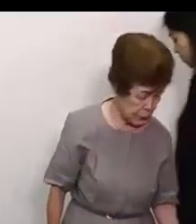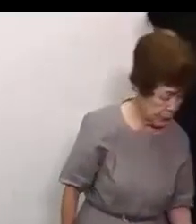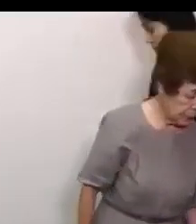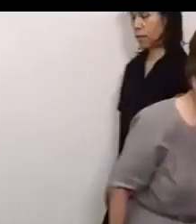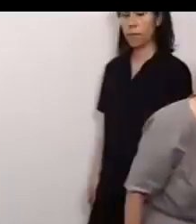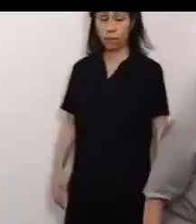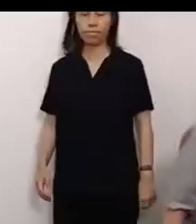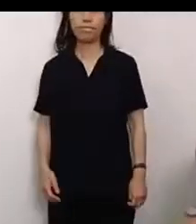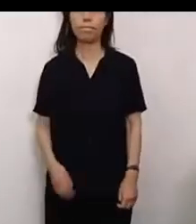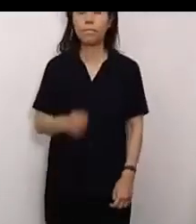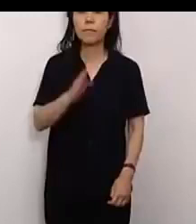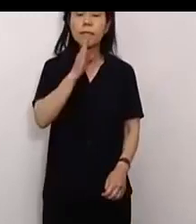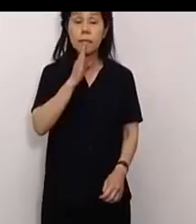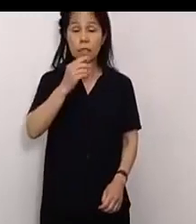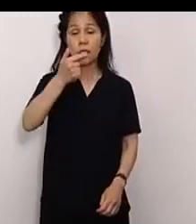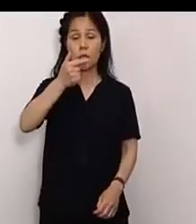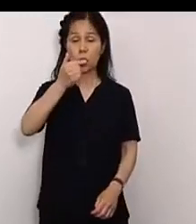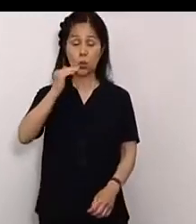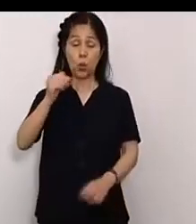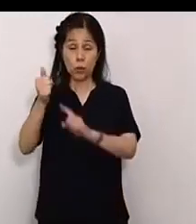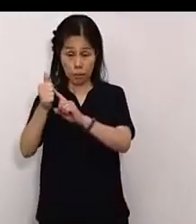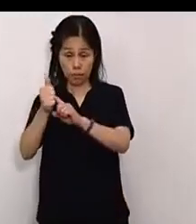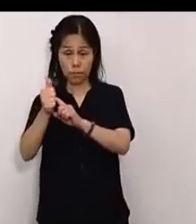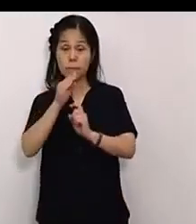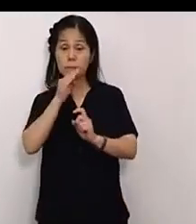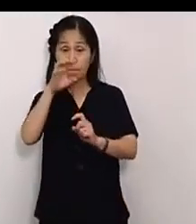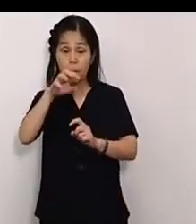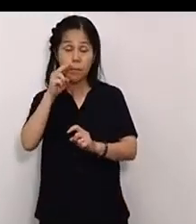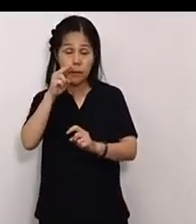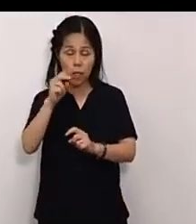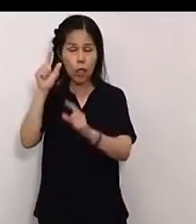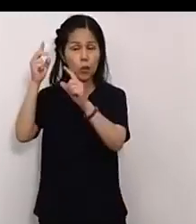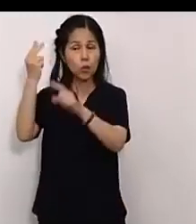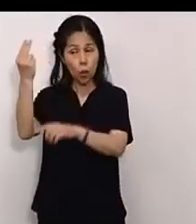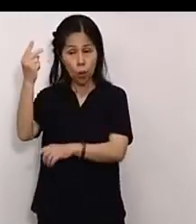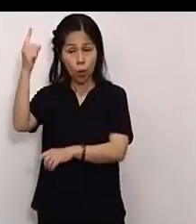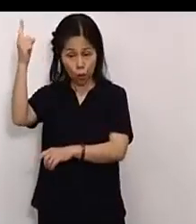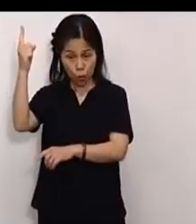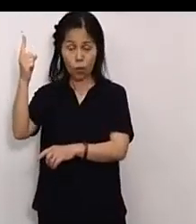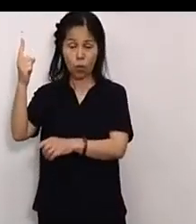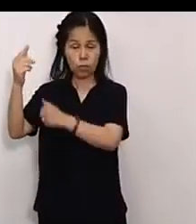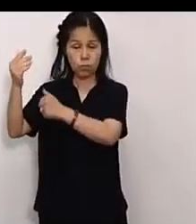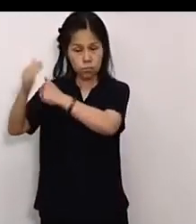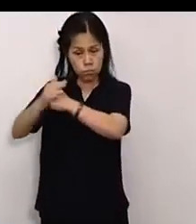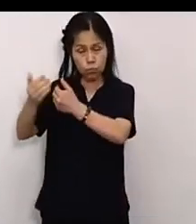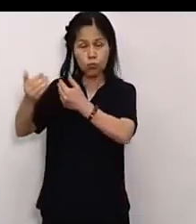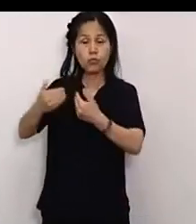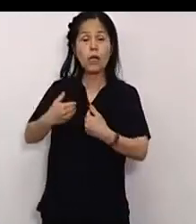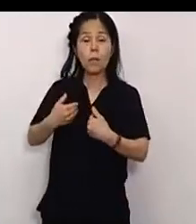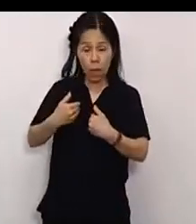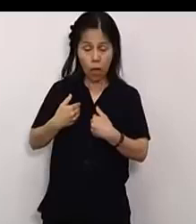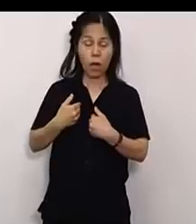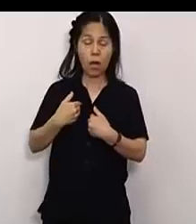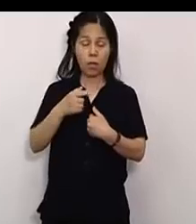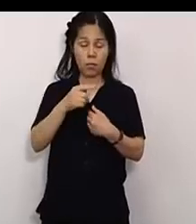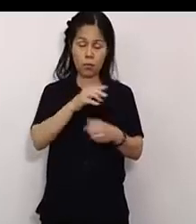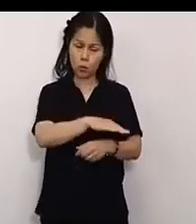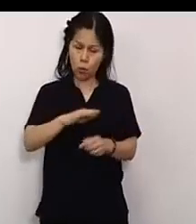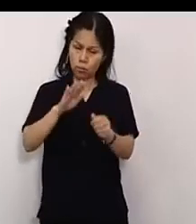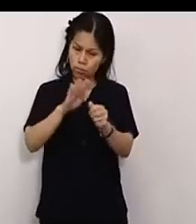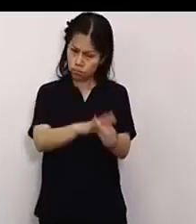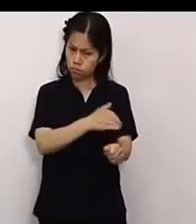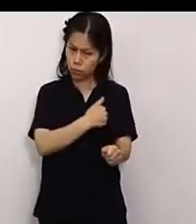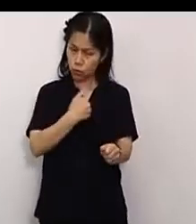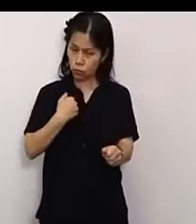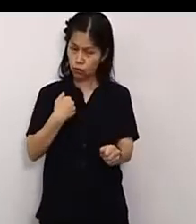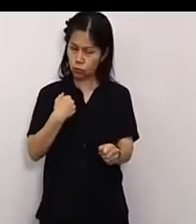ですね、現場でご覧になっていて、都がこういうことをやってくれたら困ってる子どもたちはもうちょっと助かるんじゃないかとか、